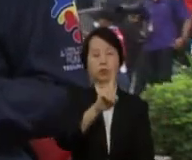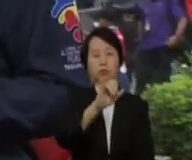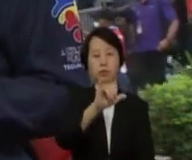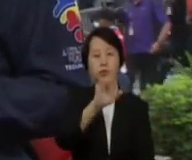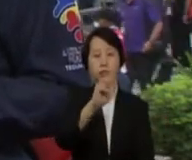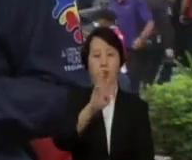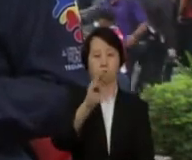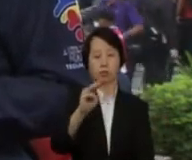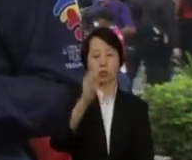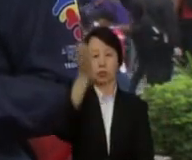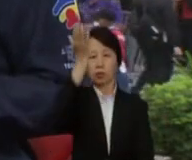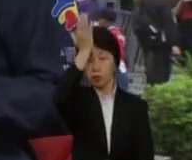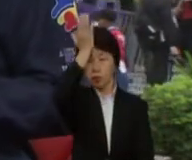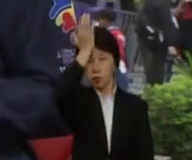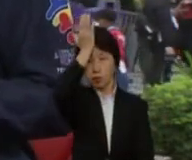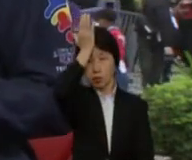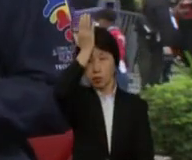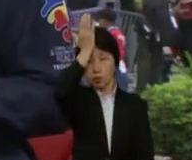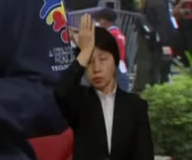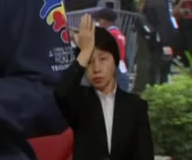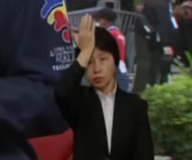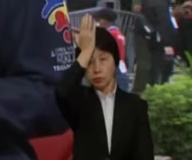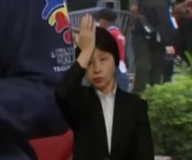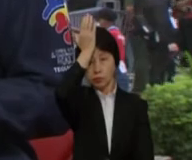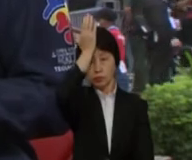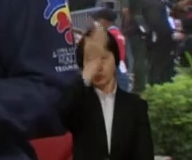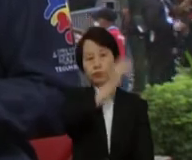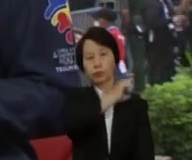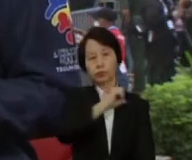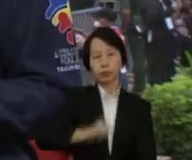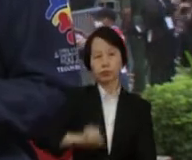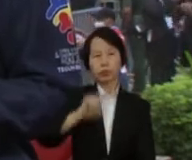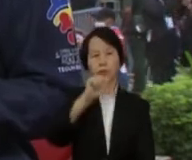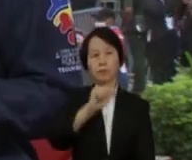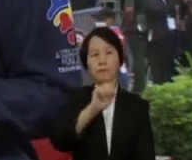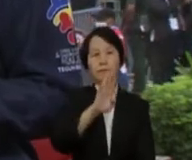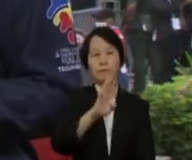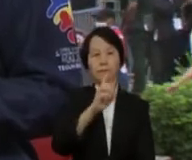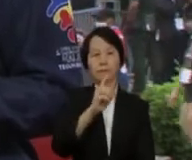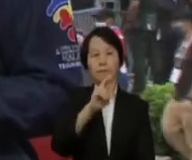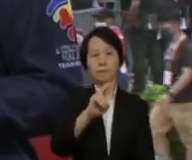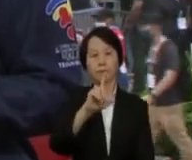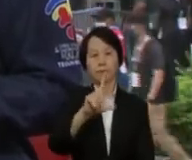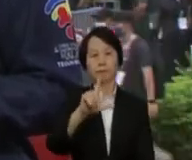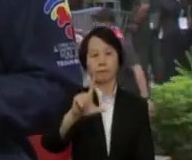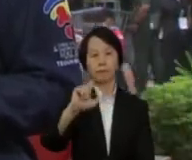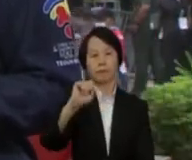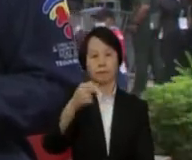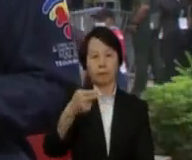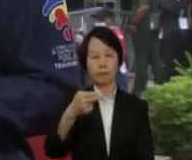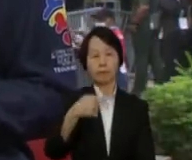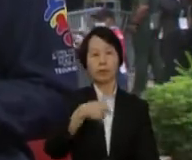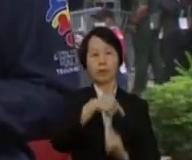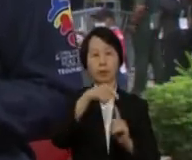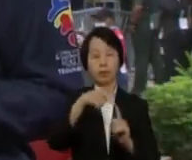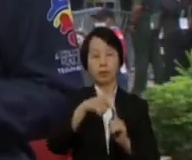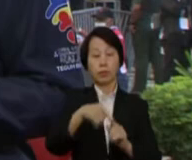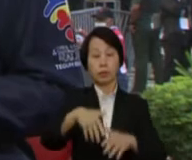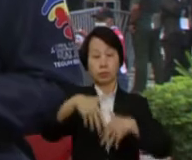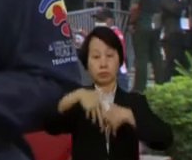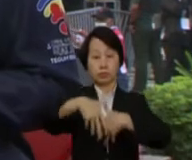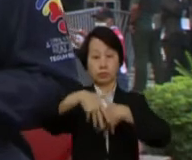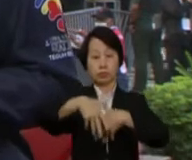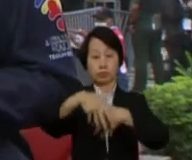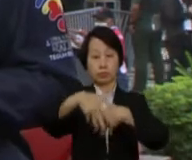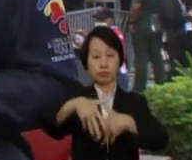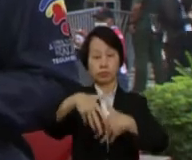Mulia Seri Paduka Baginda Yang di-Pertuan Agong Al-Sultan Abdullah Riayatuddin Al-Mustafa Billah Shah. Dan apabila kawalan kehormatan